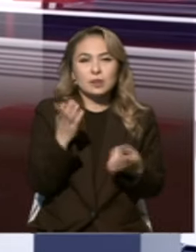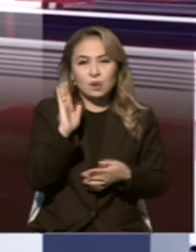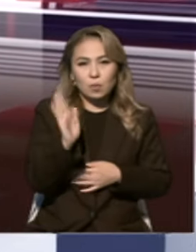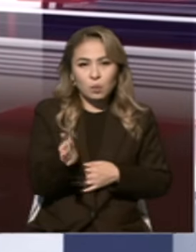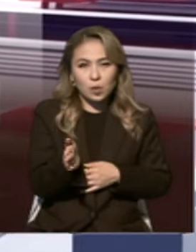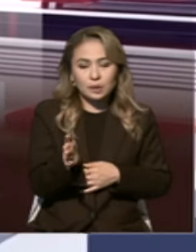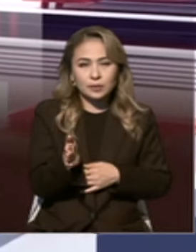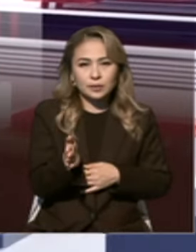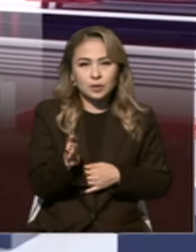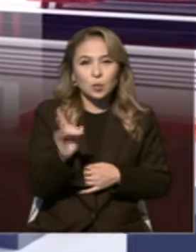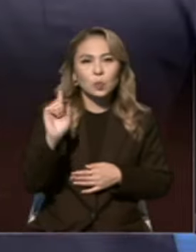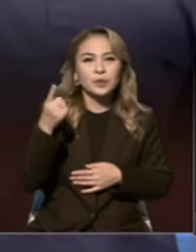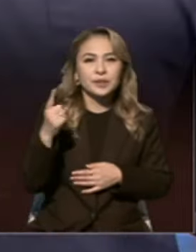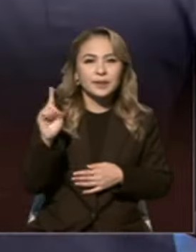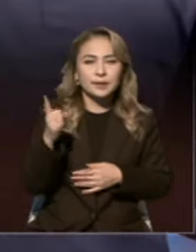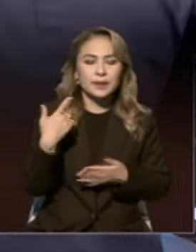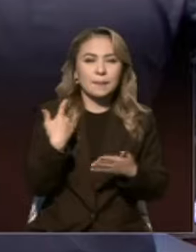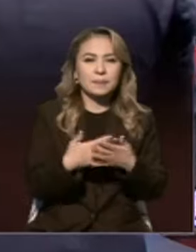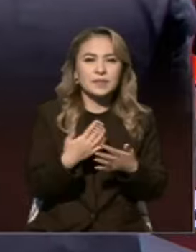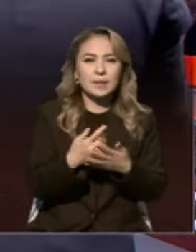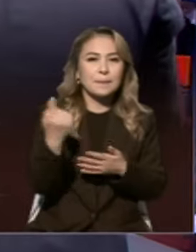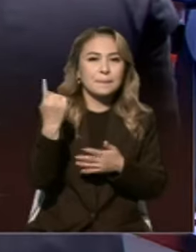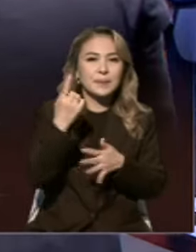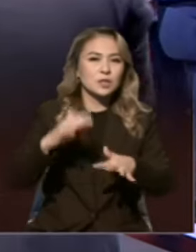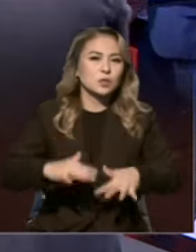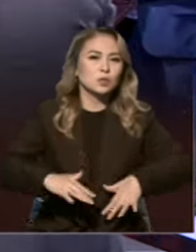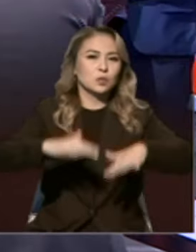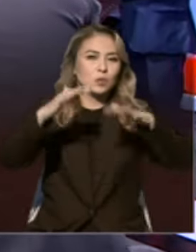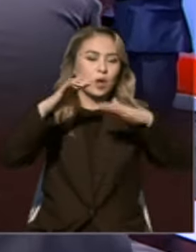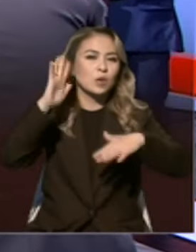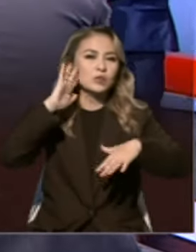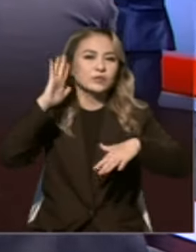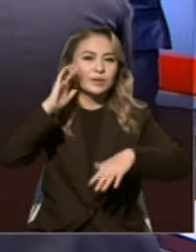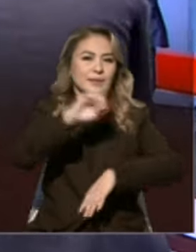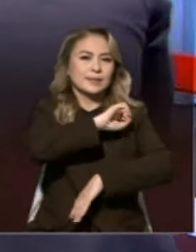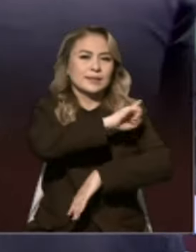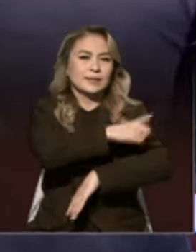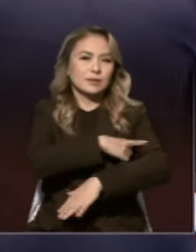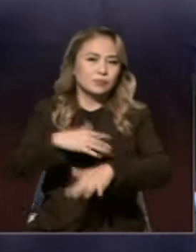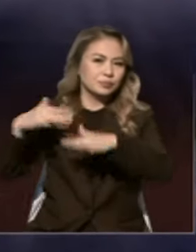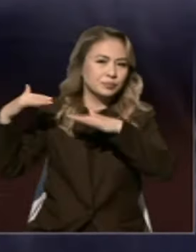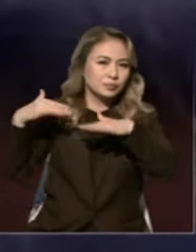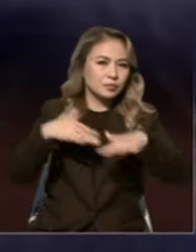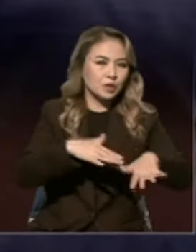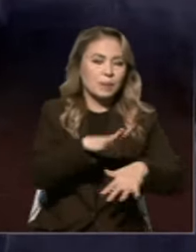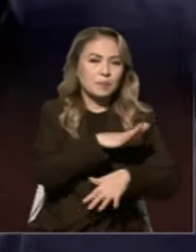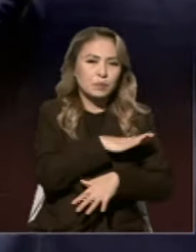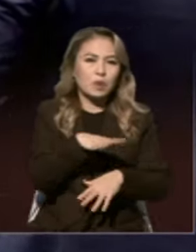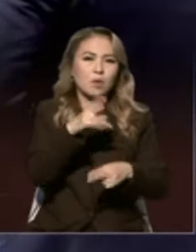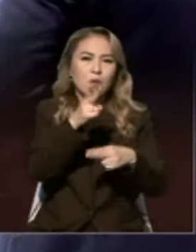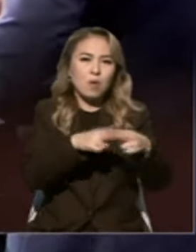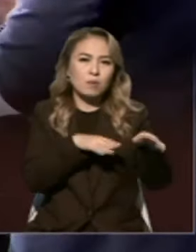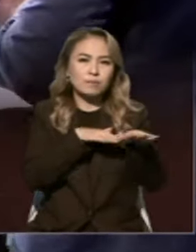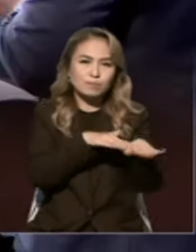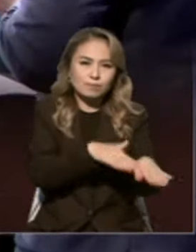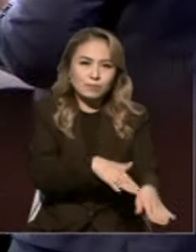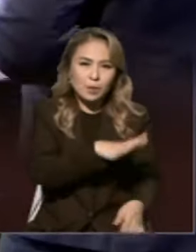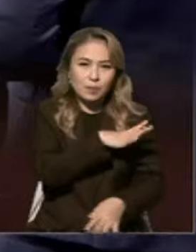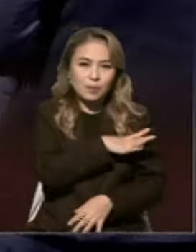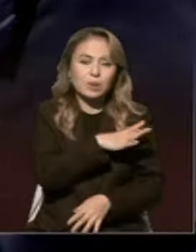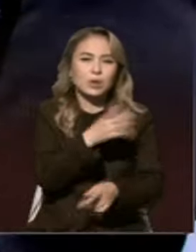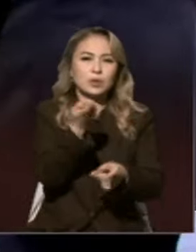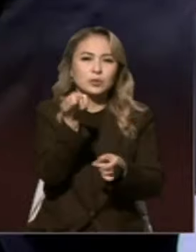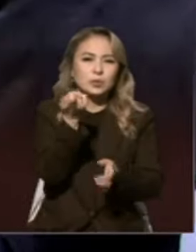болжап отыр. Өйткені бірінші толқын кезінде судың ағысы қатты болды, мұз кептелістері болды, бағандарды құлатып